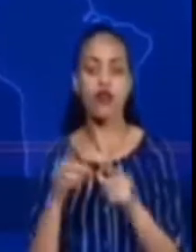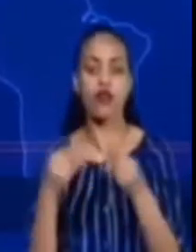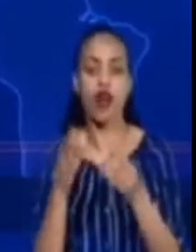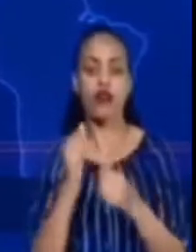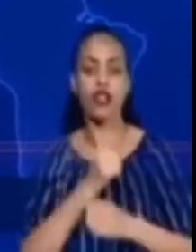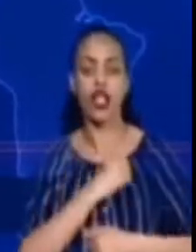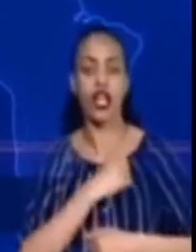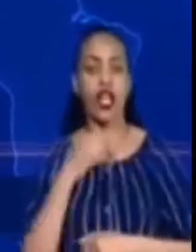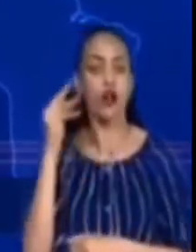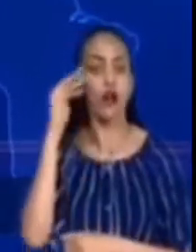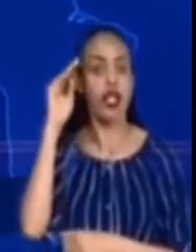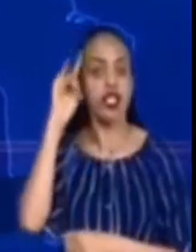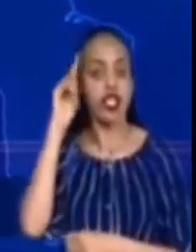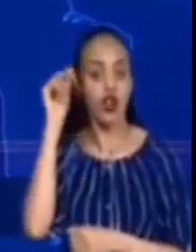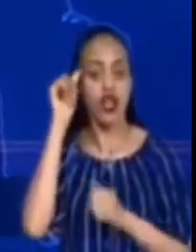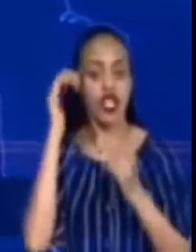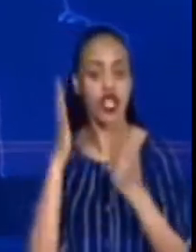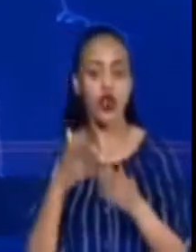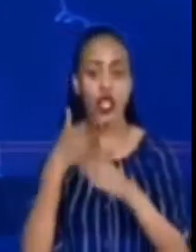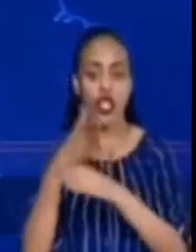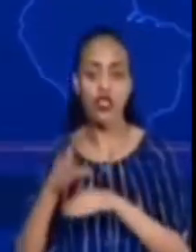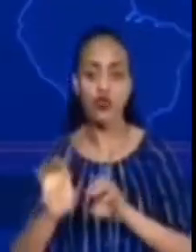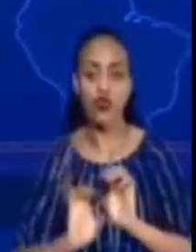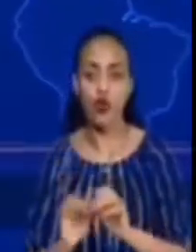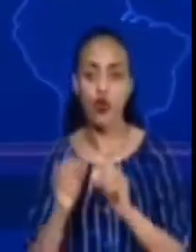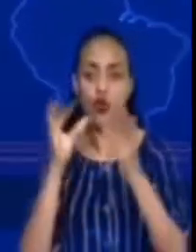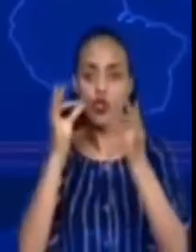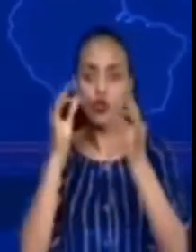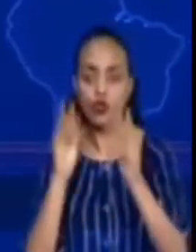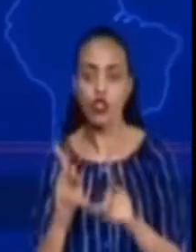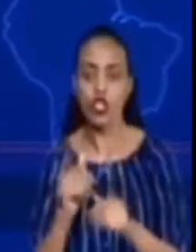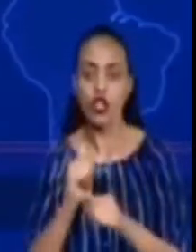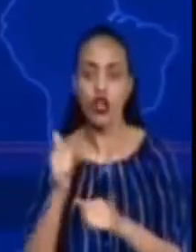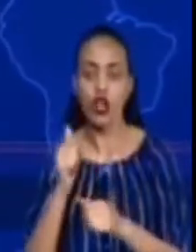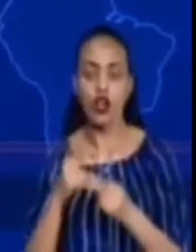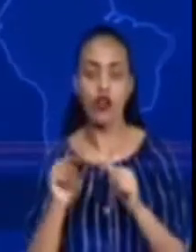ይዞ ይገሉሃል እባክህ እዛው ጀርመን ቅር